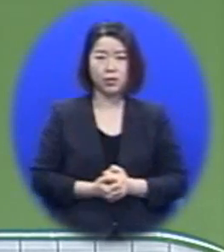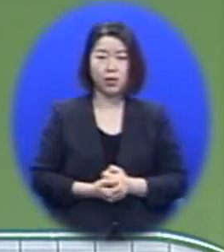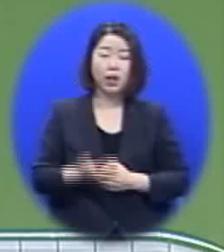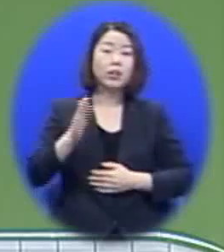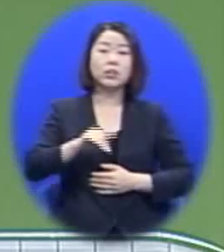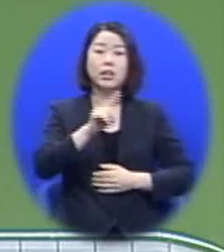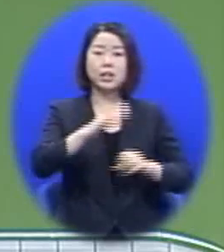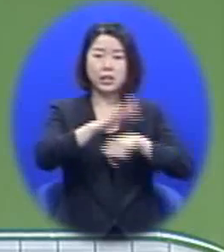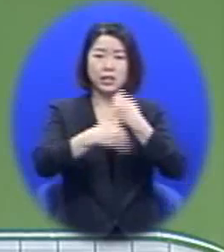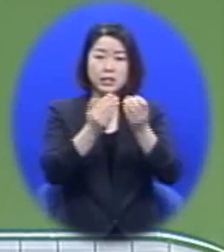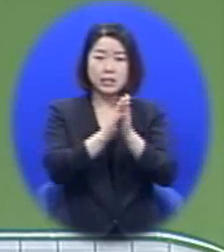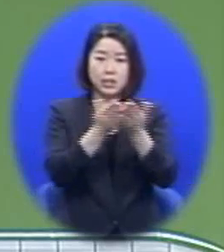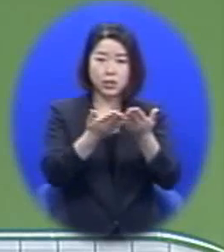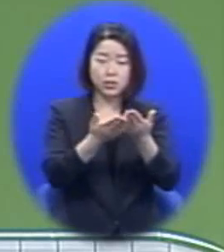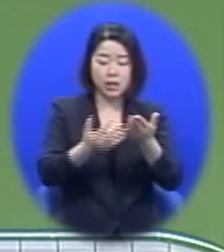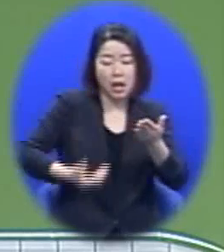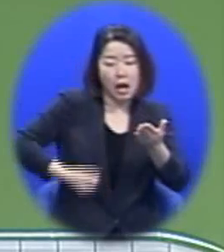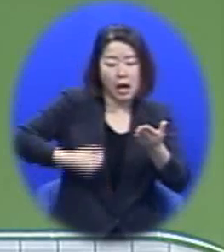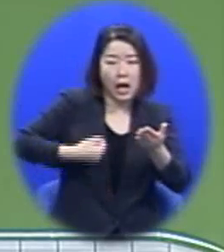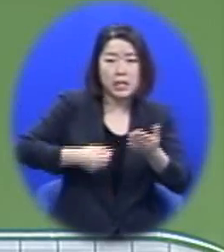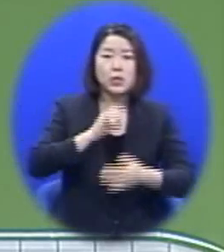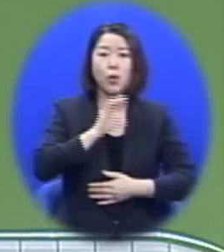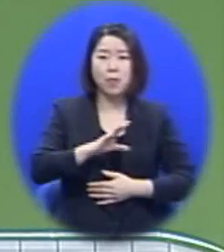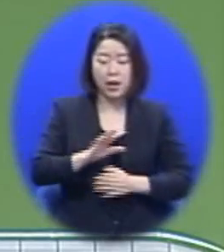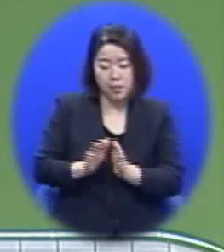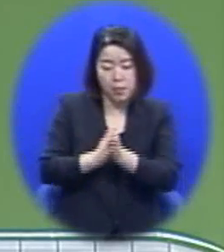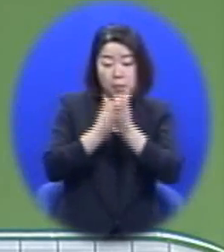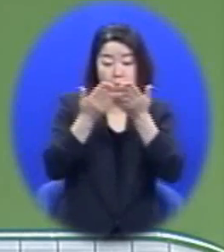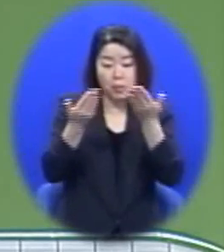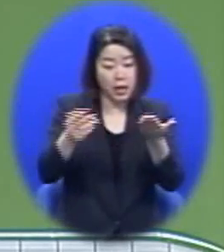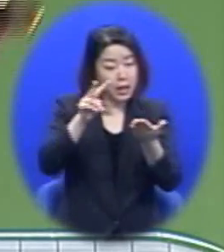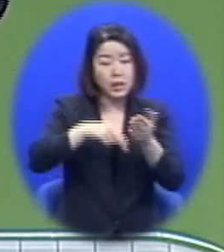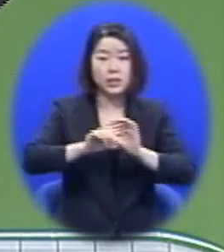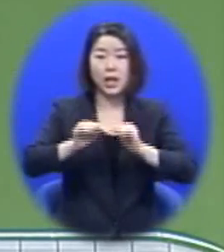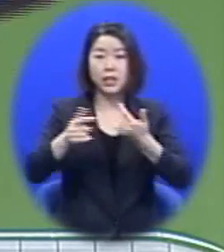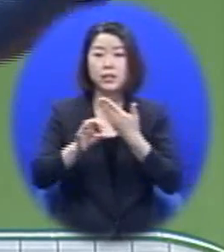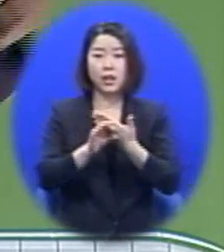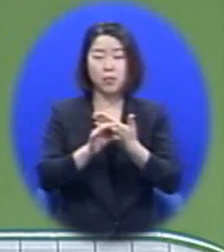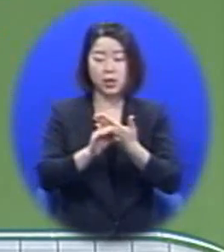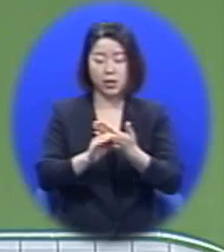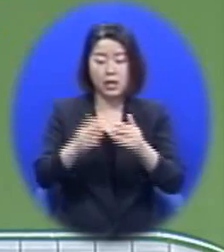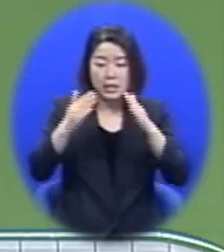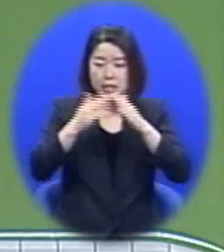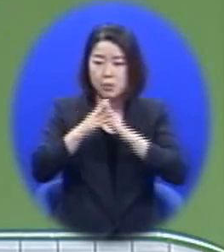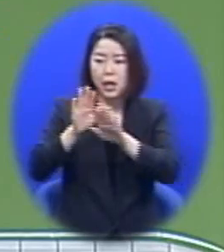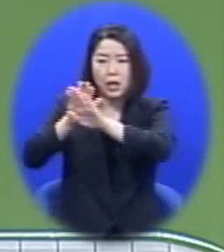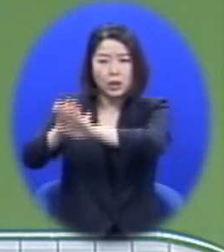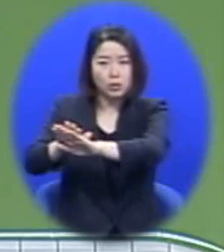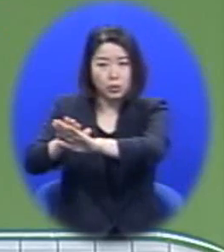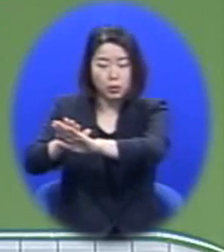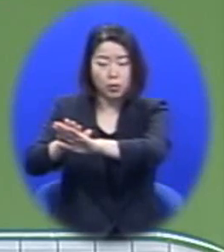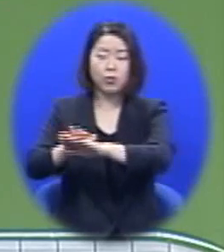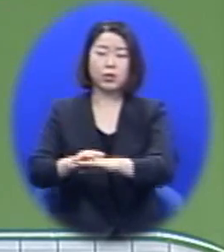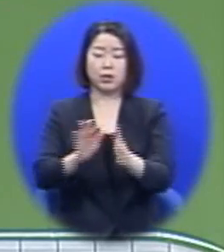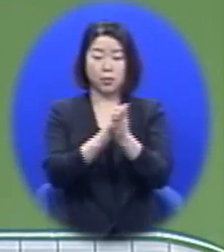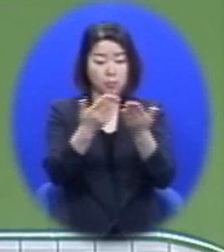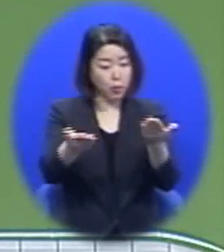그런데 이 성경책을 가지고만 다니고 펼쳐보지를 않는다면 집에만 두고 펼쳐보지를 않는다면